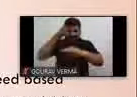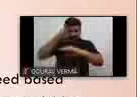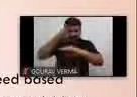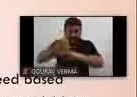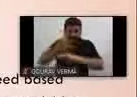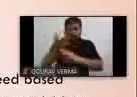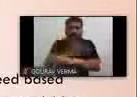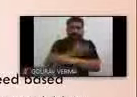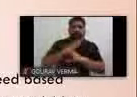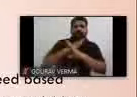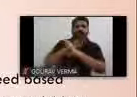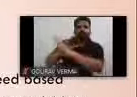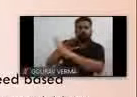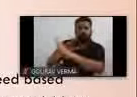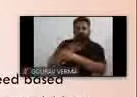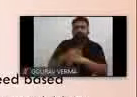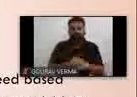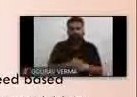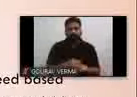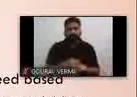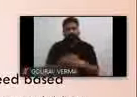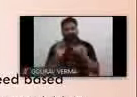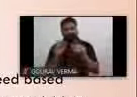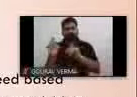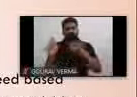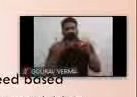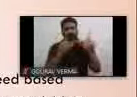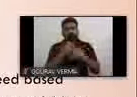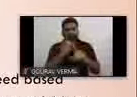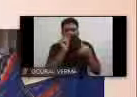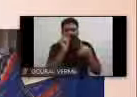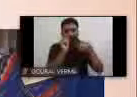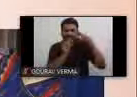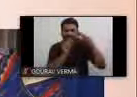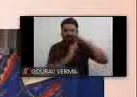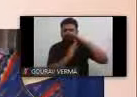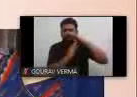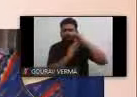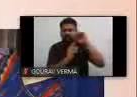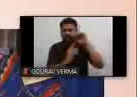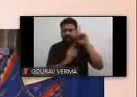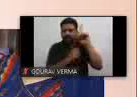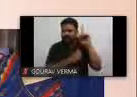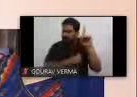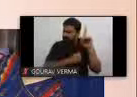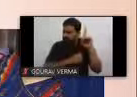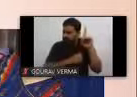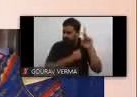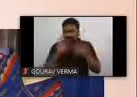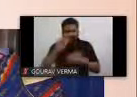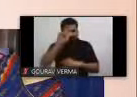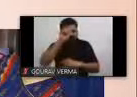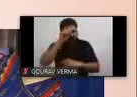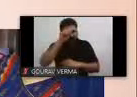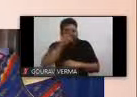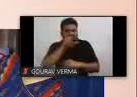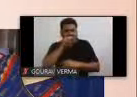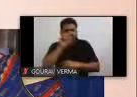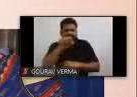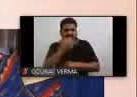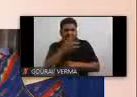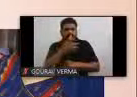can develop later. Next. Excuse me, ma'am. Sorry. Yeah. Hindi mein bhi thoda bahut bol